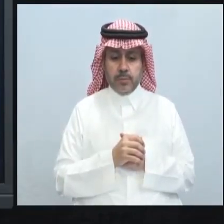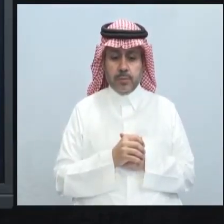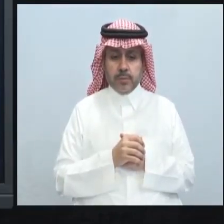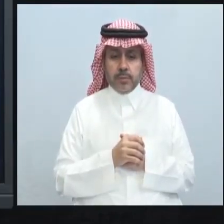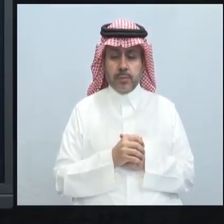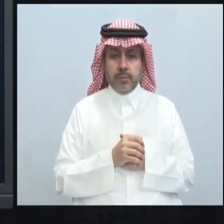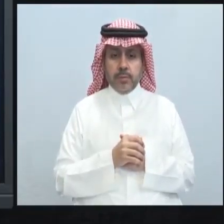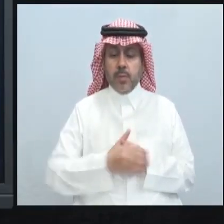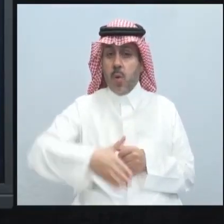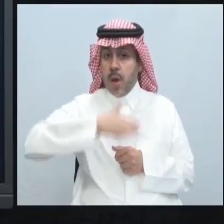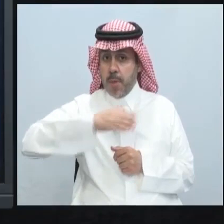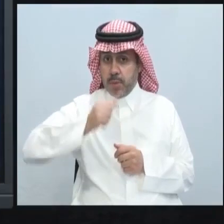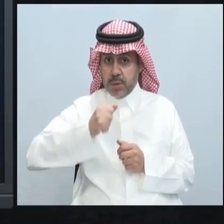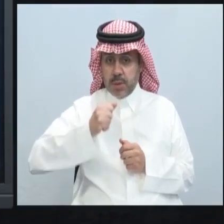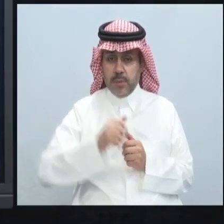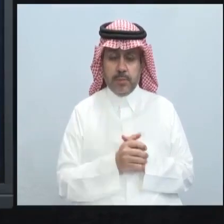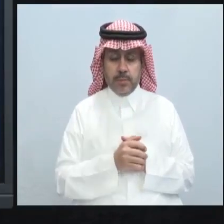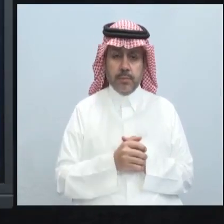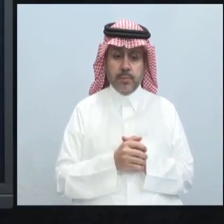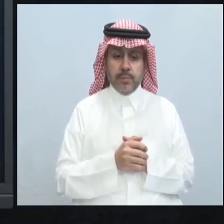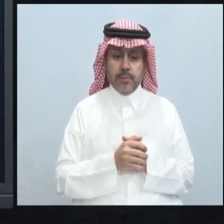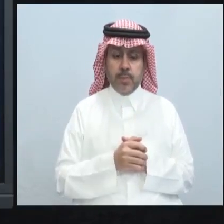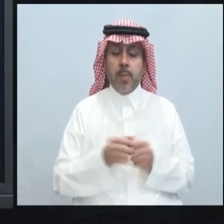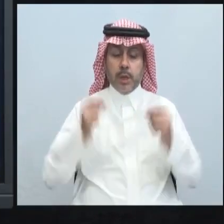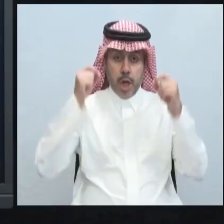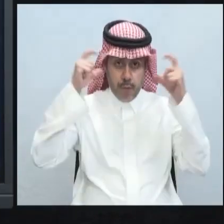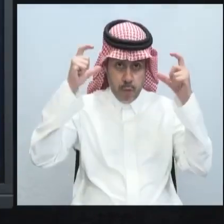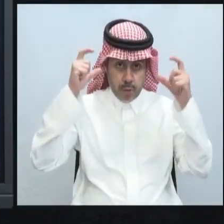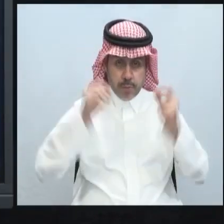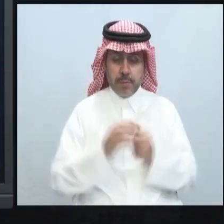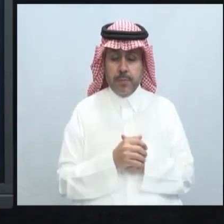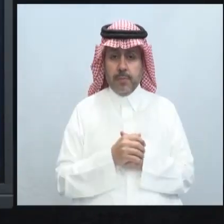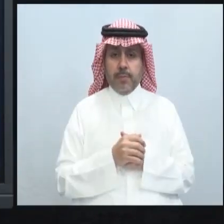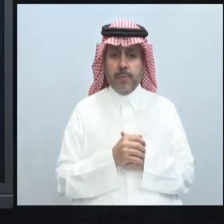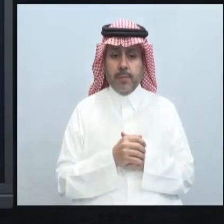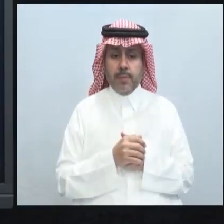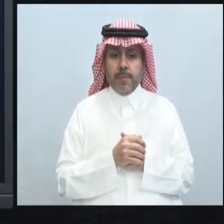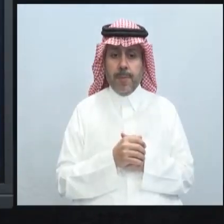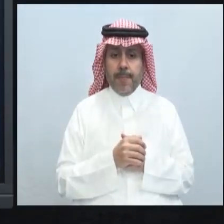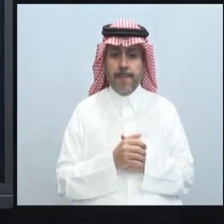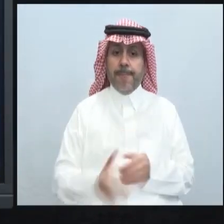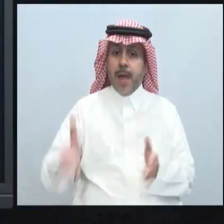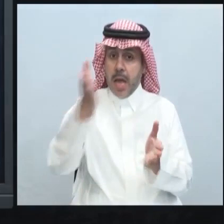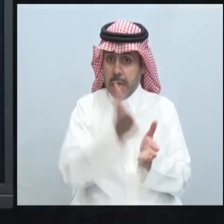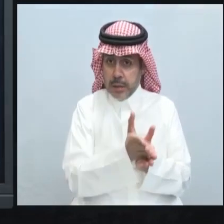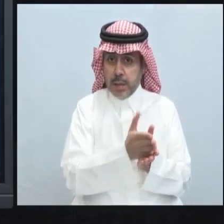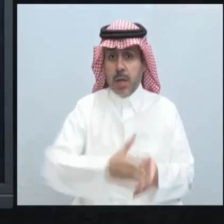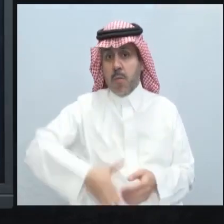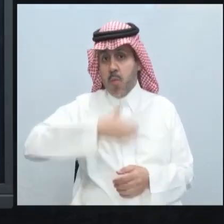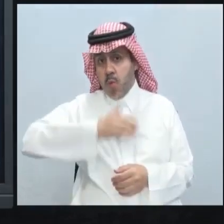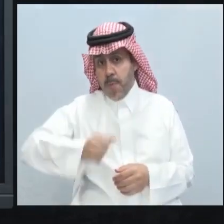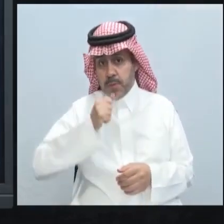والنبي صلى الله عليه وسلم يا ابنائي كما تعلمون بارك الله فيكم ان هدي النبي صلى الله عليه وسلم